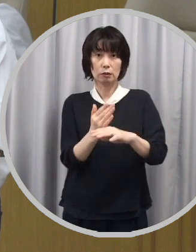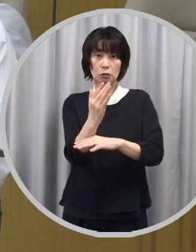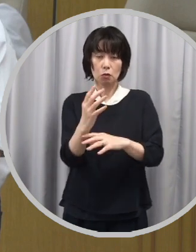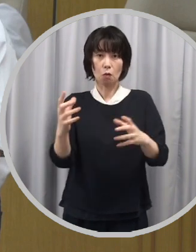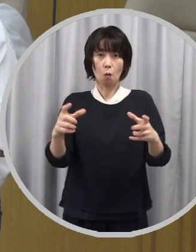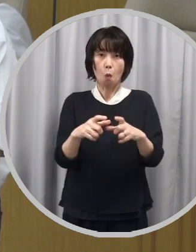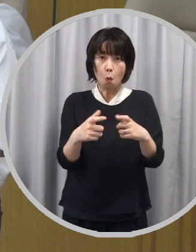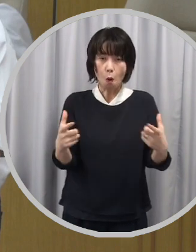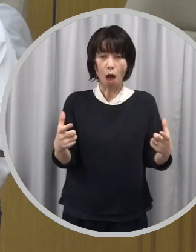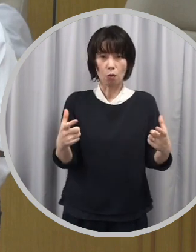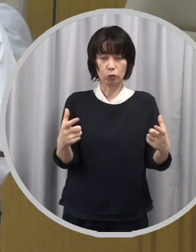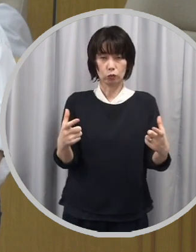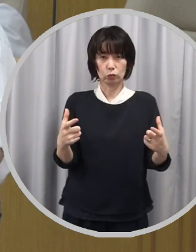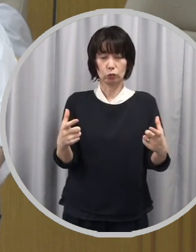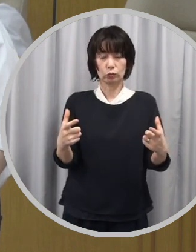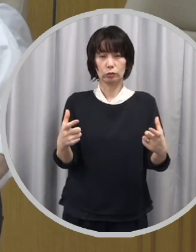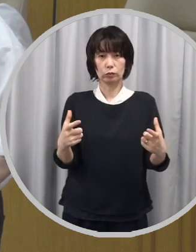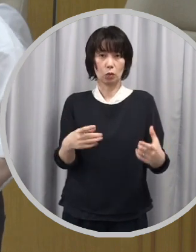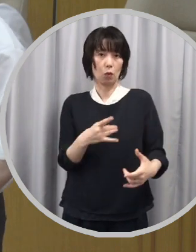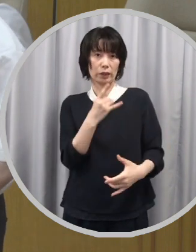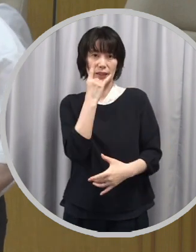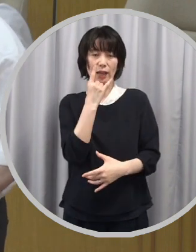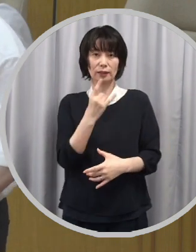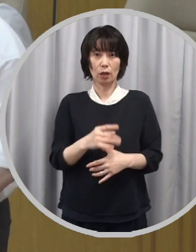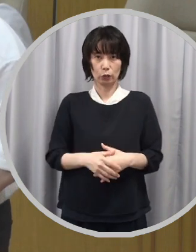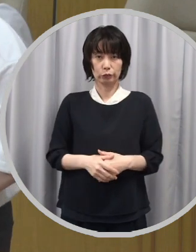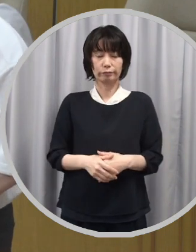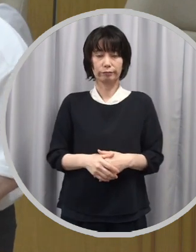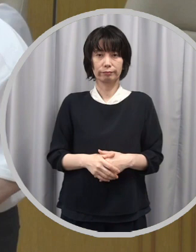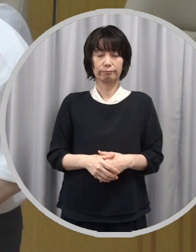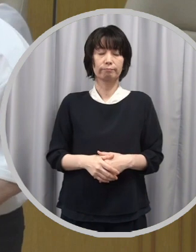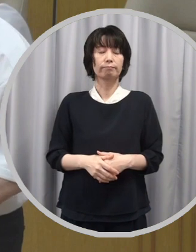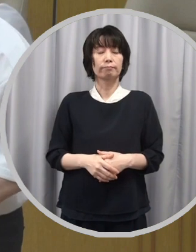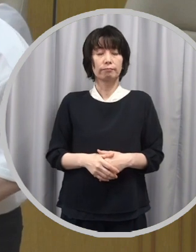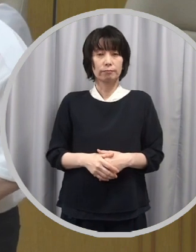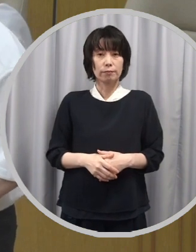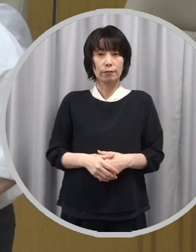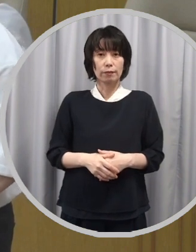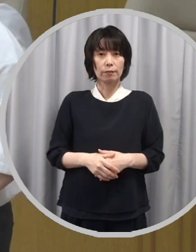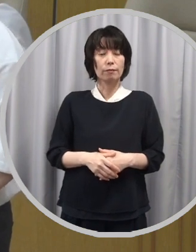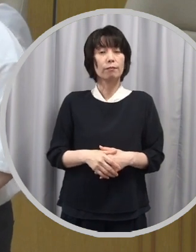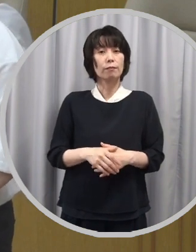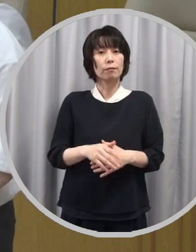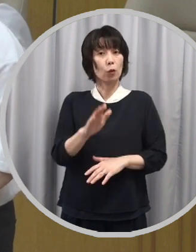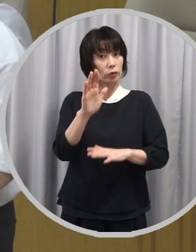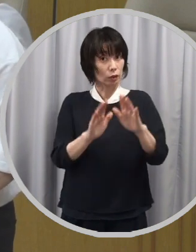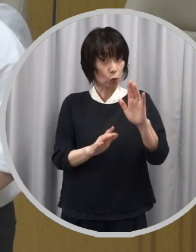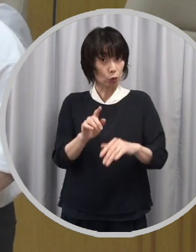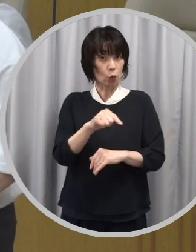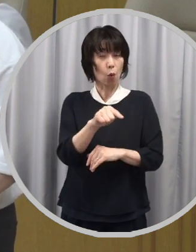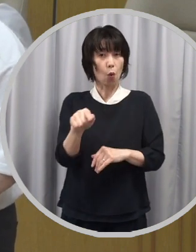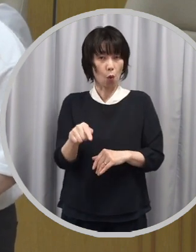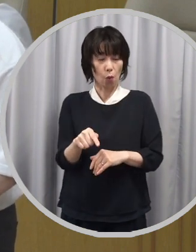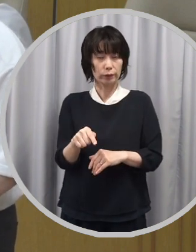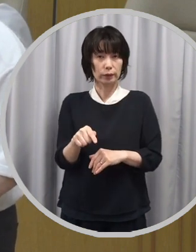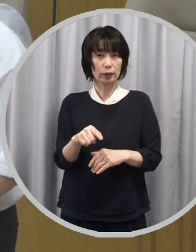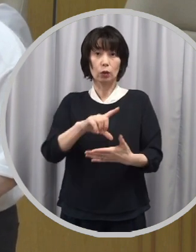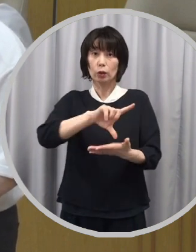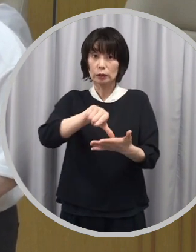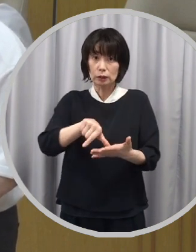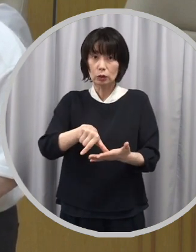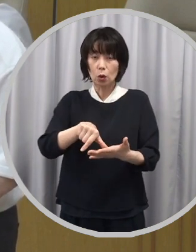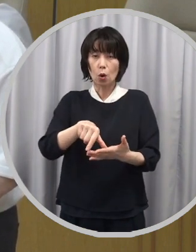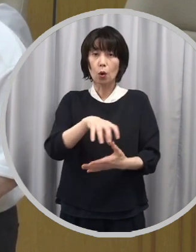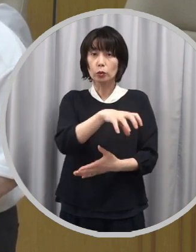と期待をしております。こうした状況を背景に、この地区の土